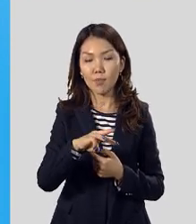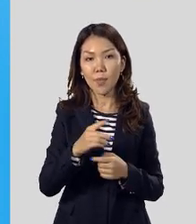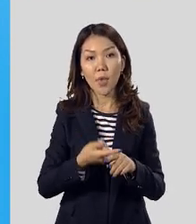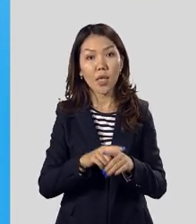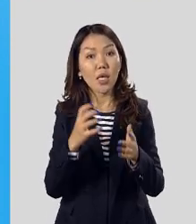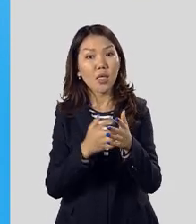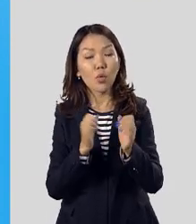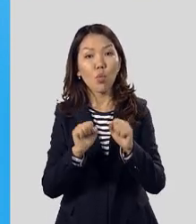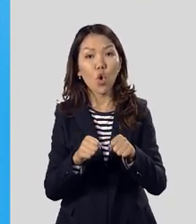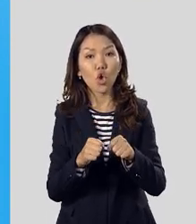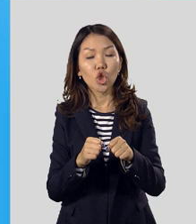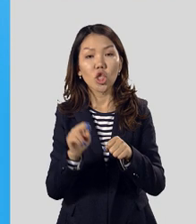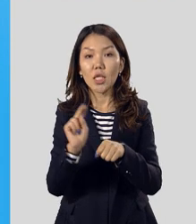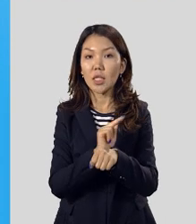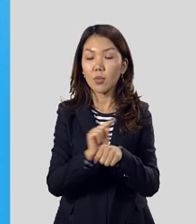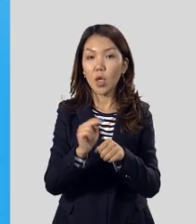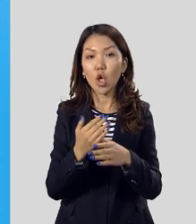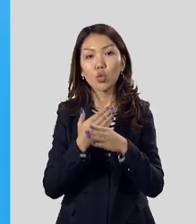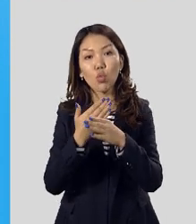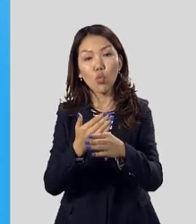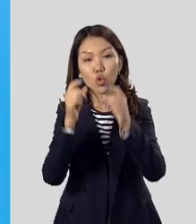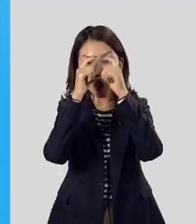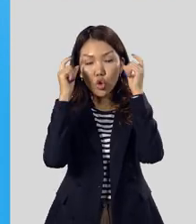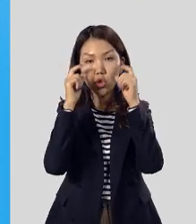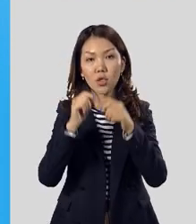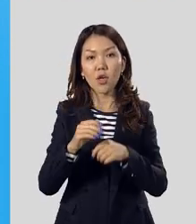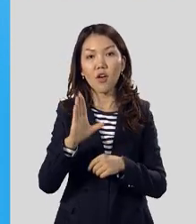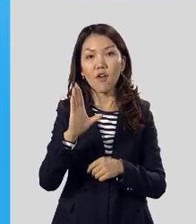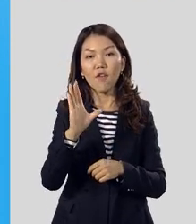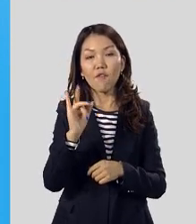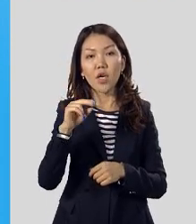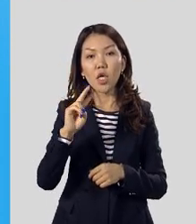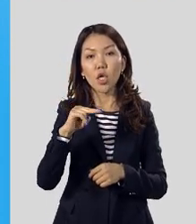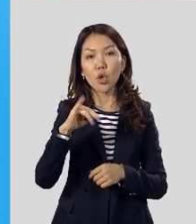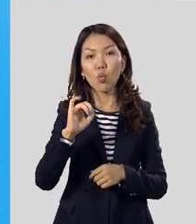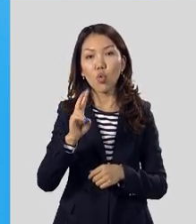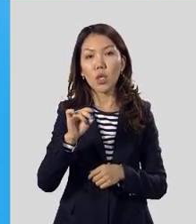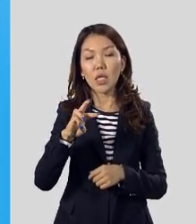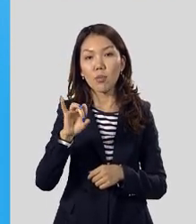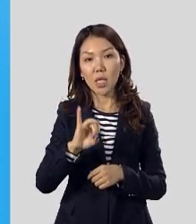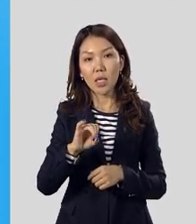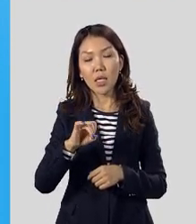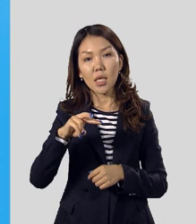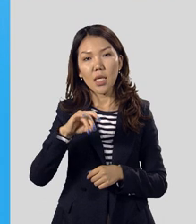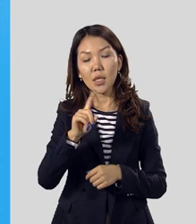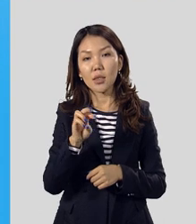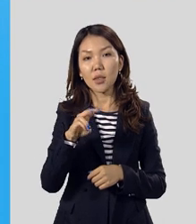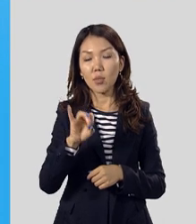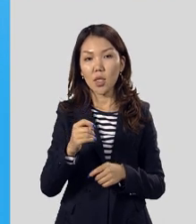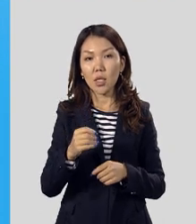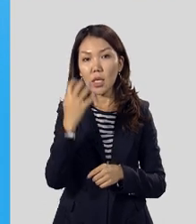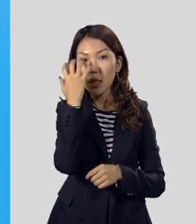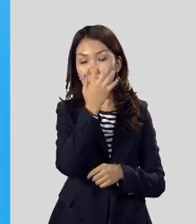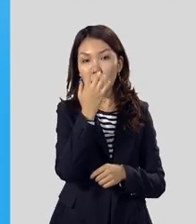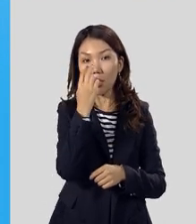недостаток можно исправить с помощью очков с выпуклыми линзами. Зрение – это огромное богатство